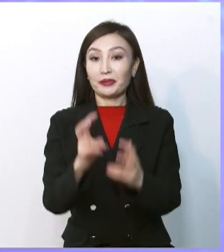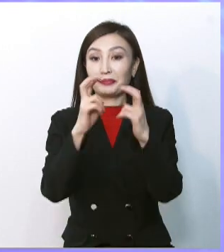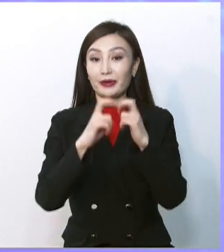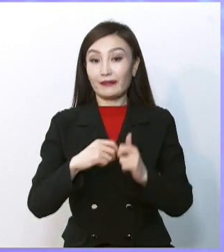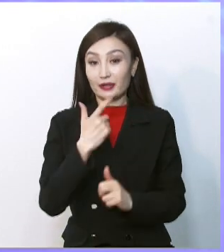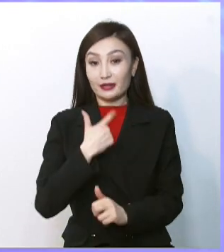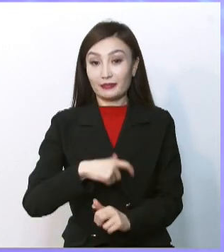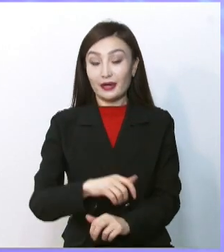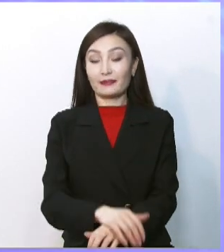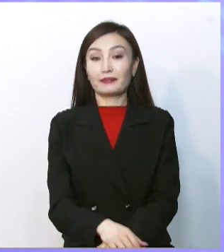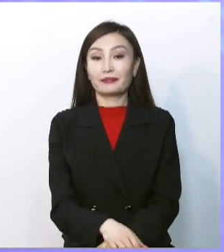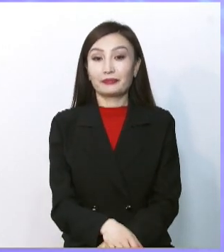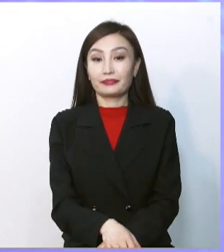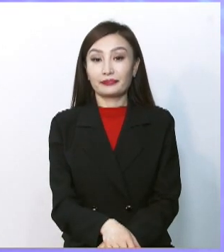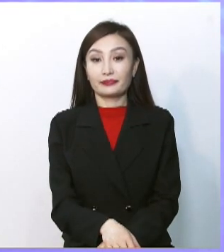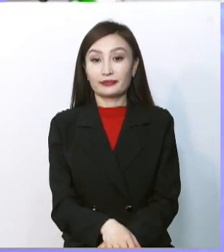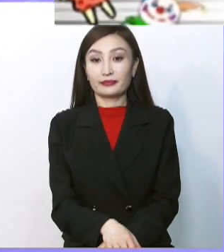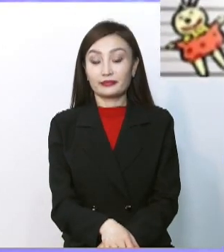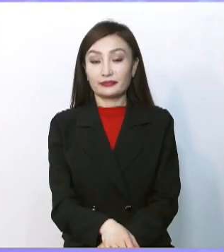Проверьте себя.